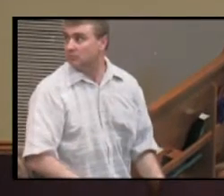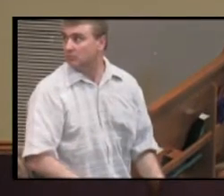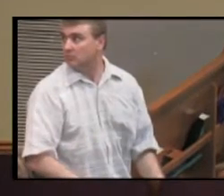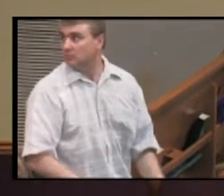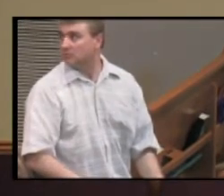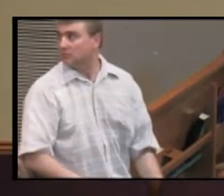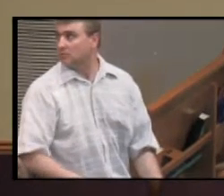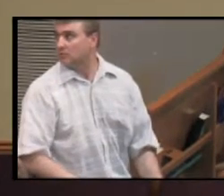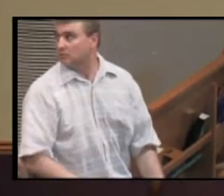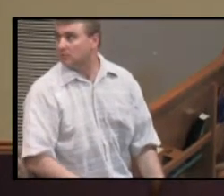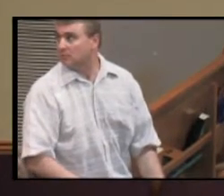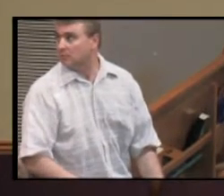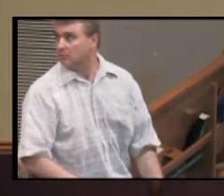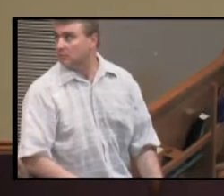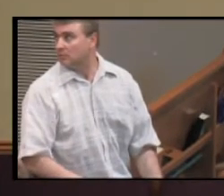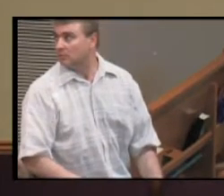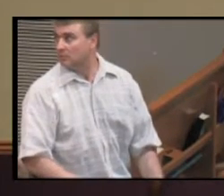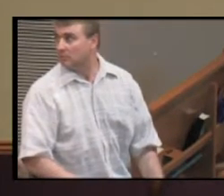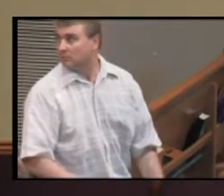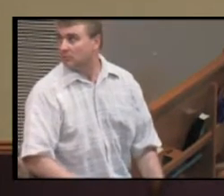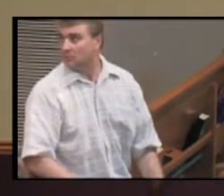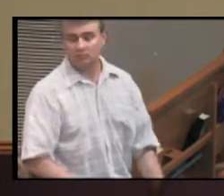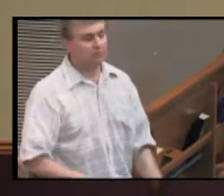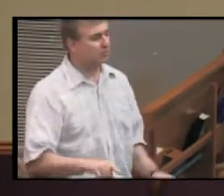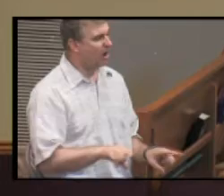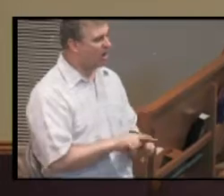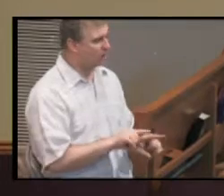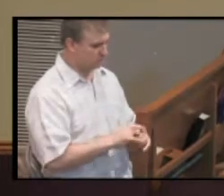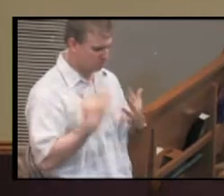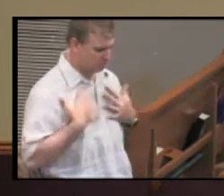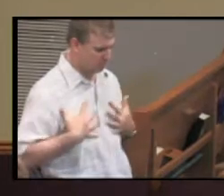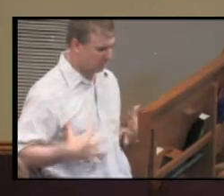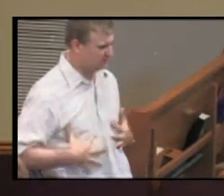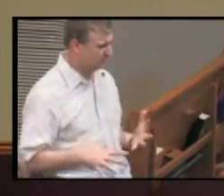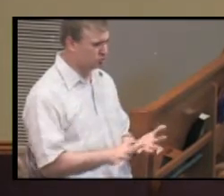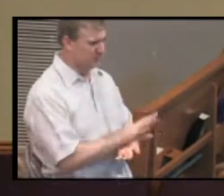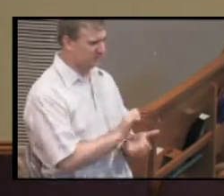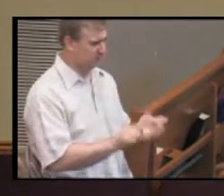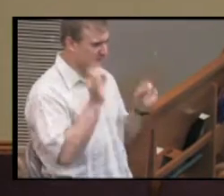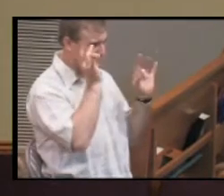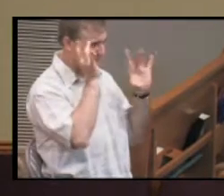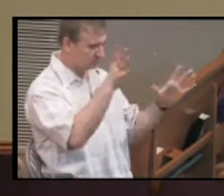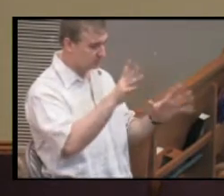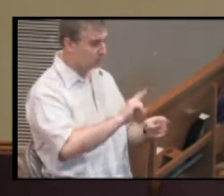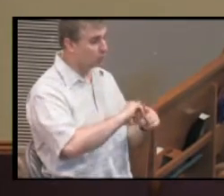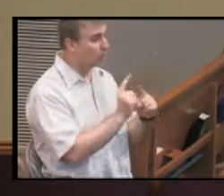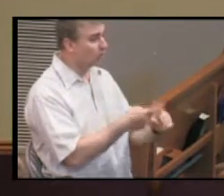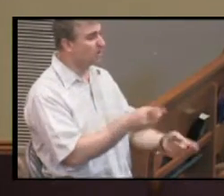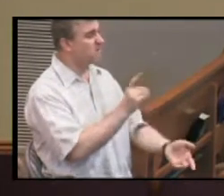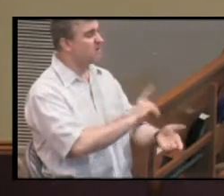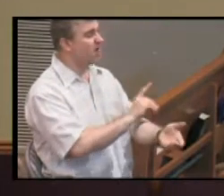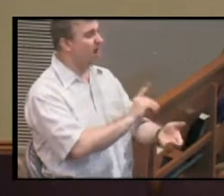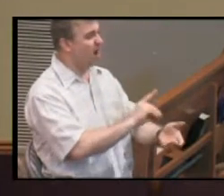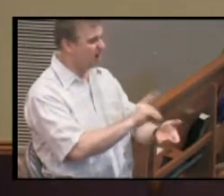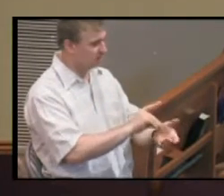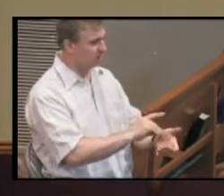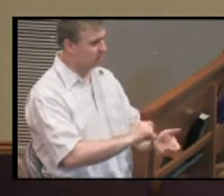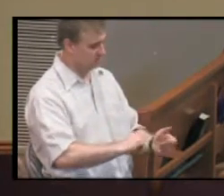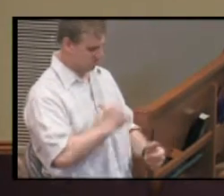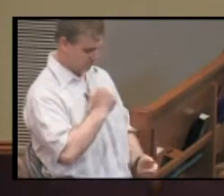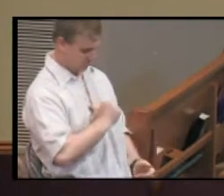Также на мне не было живого места. Когда врачи открыли все, живот